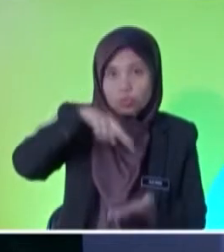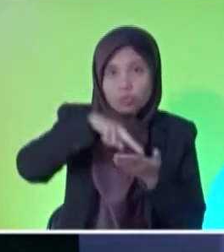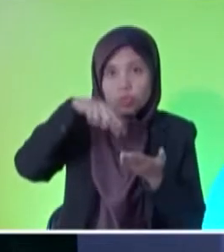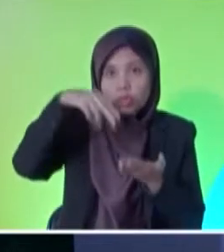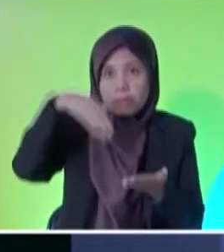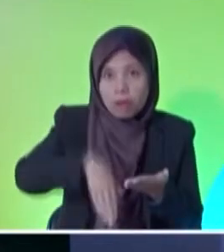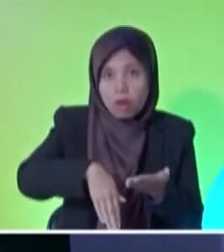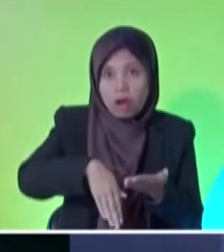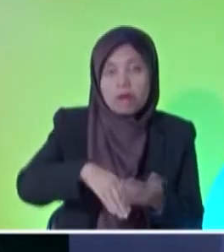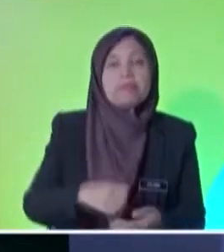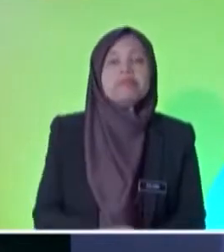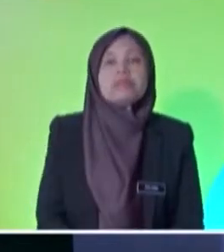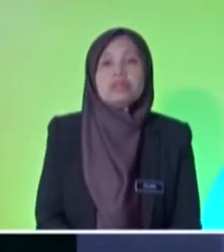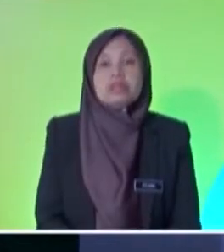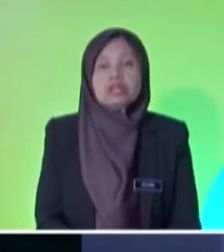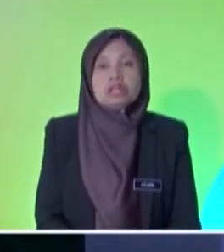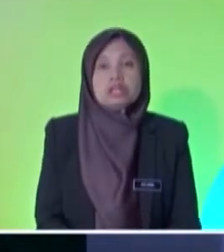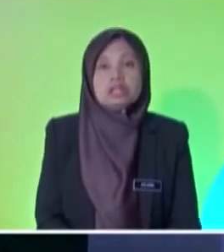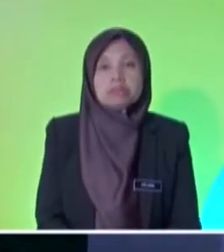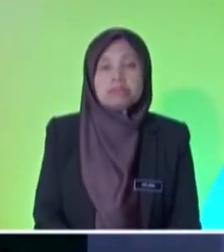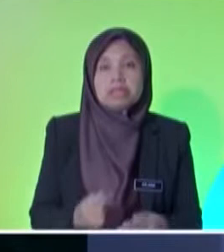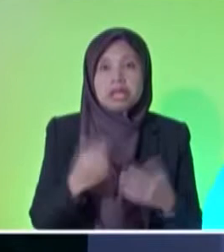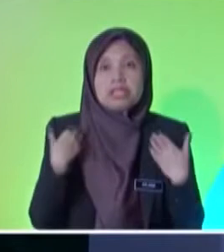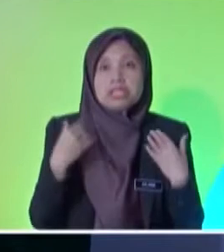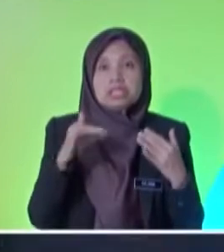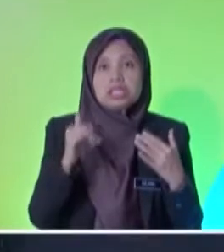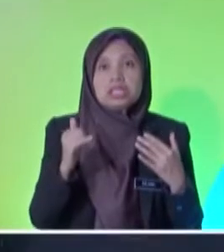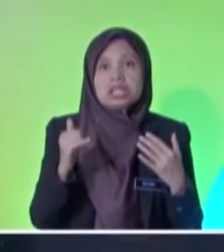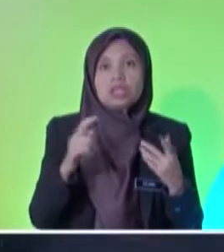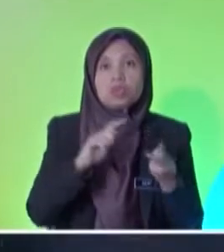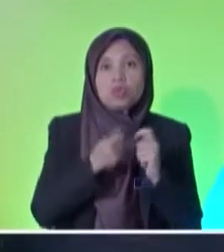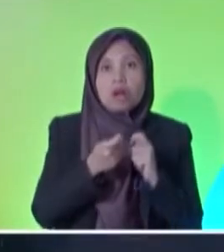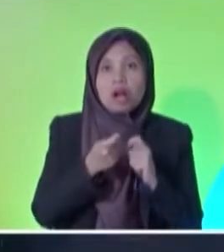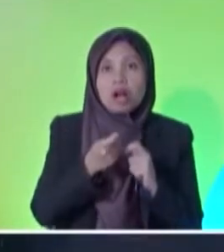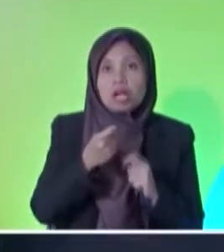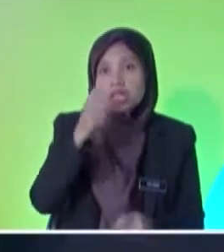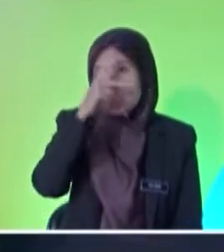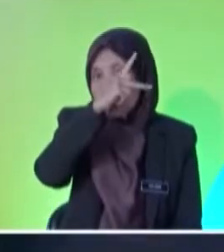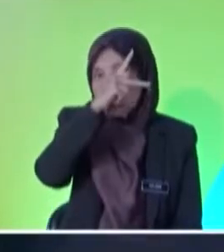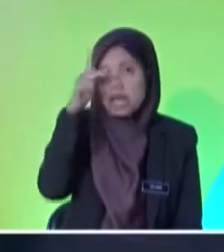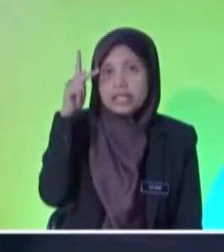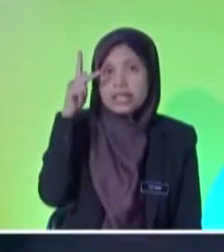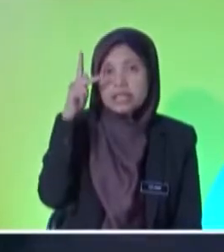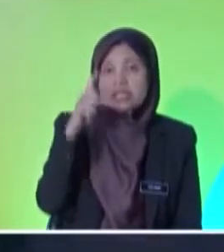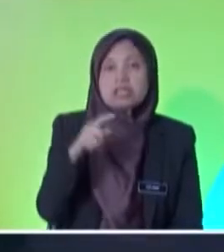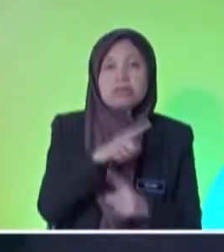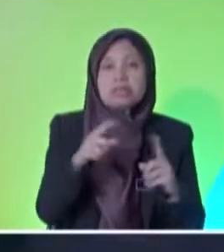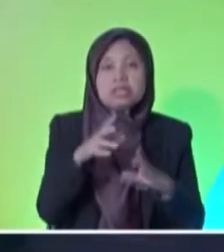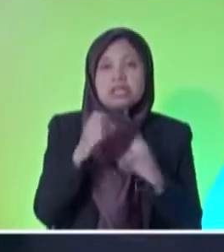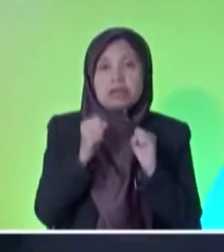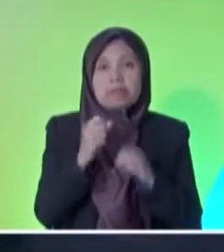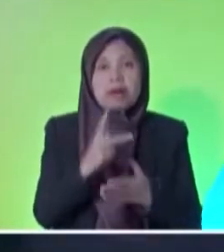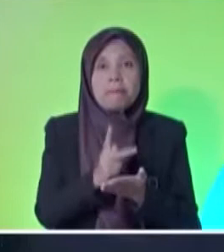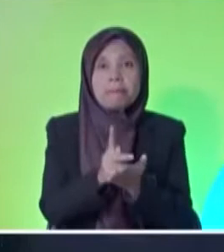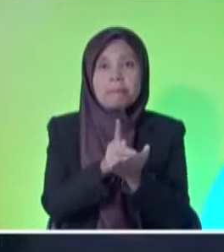chock meriah nipis temboknya sini Oh kiken ikan semuanya tak dapatlah Pak Halo